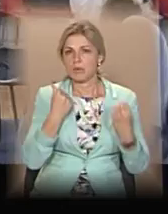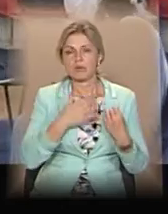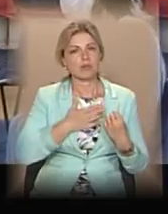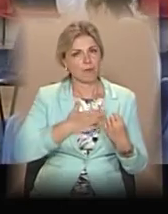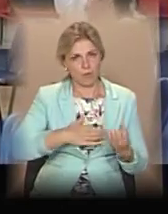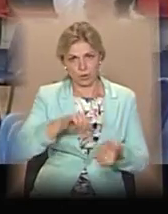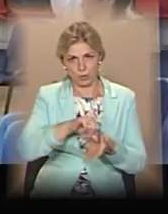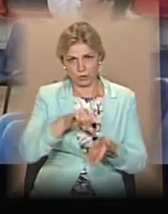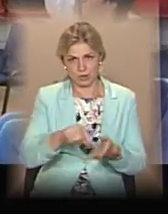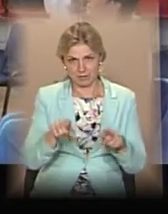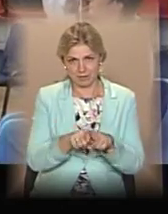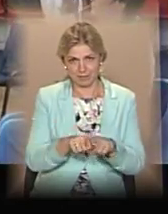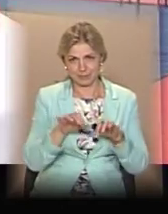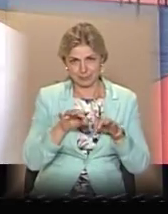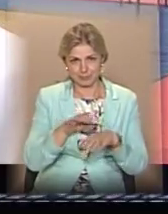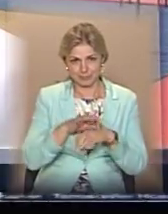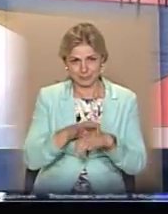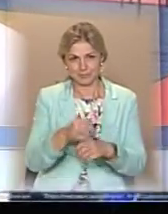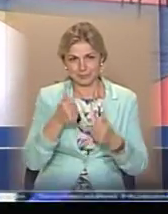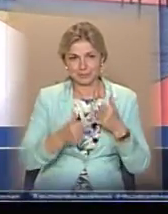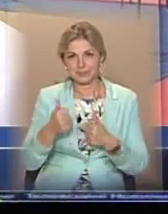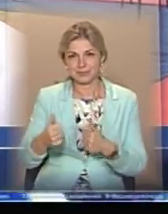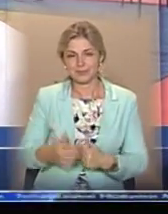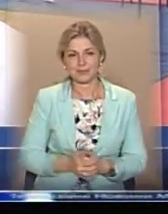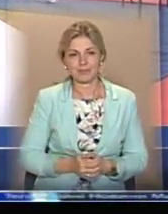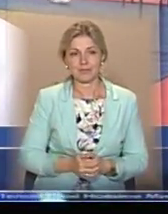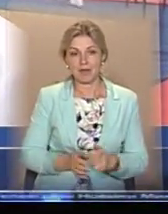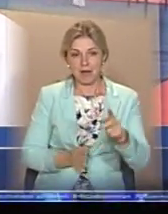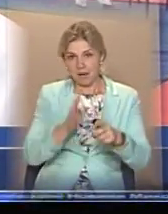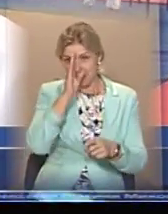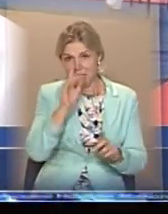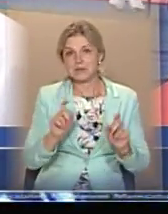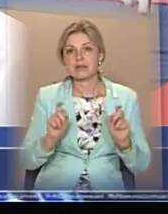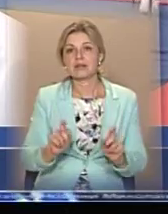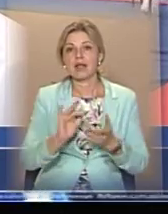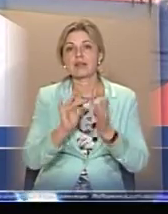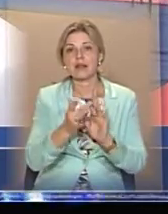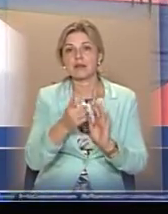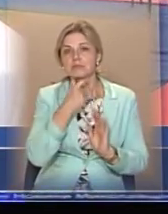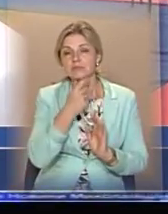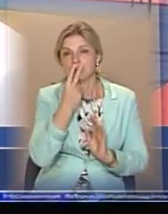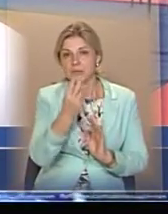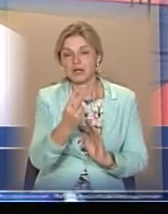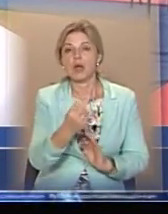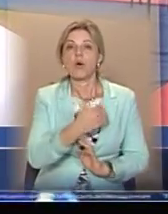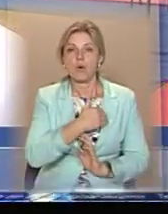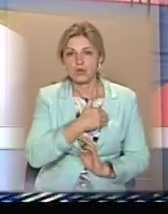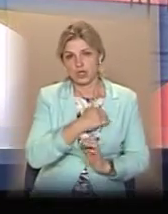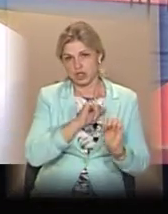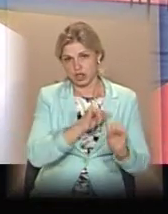беруть участь у таких заходах. Сидел в интернете и как бы хотел научиться сам себя защитить, семью свою.